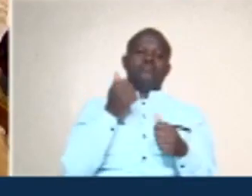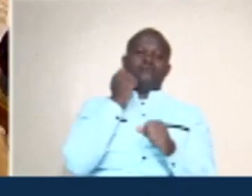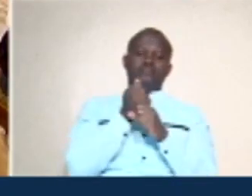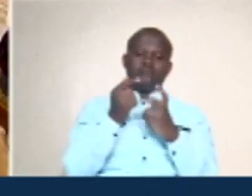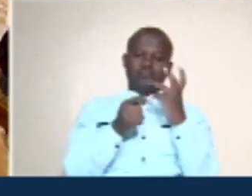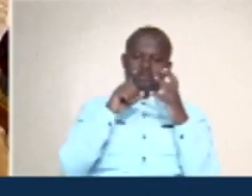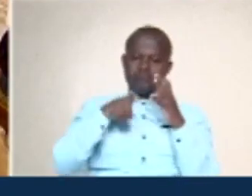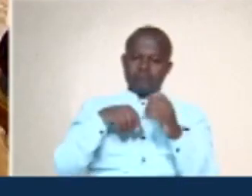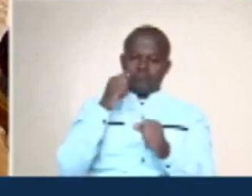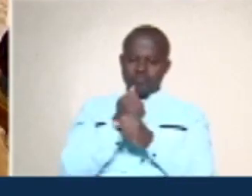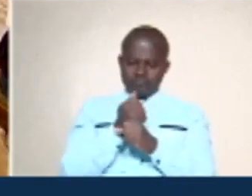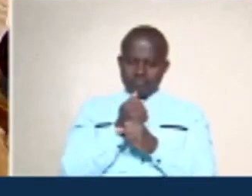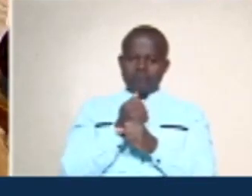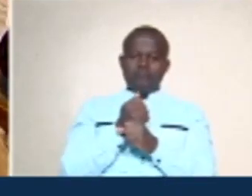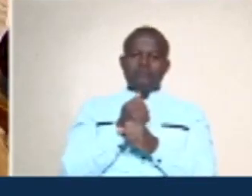ibyo agomba gukora